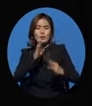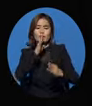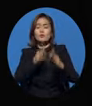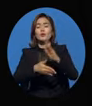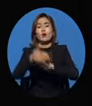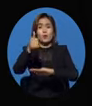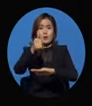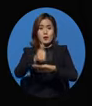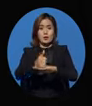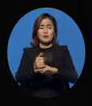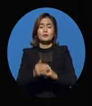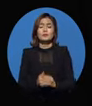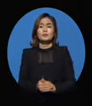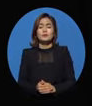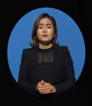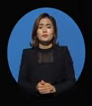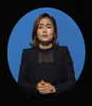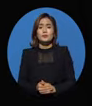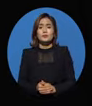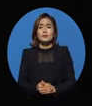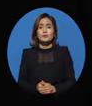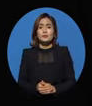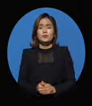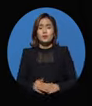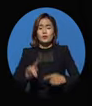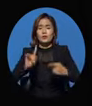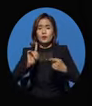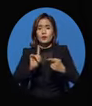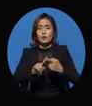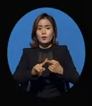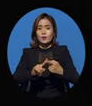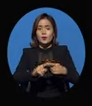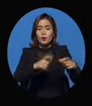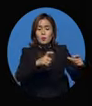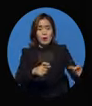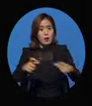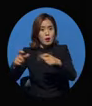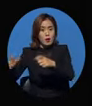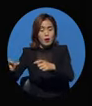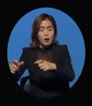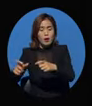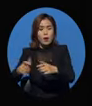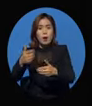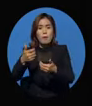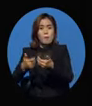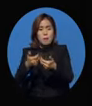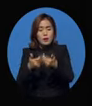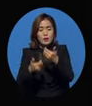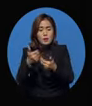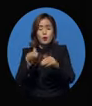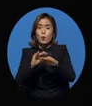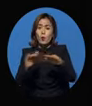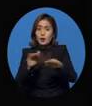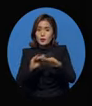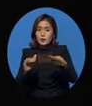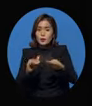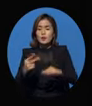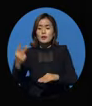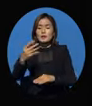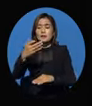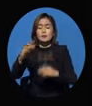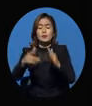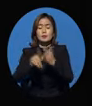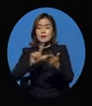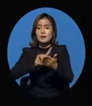아 그래서 그러한 그 맹 전적 지역주의의 냉전 주 의 와 완화되면서 지난 2018년